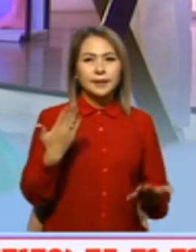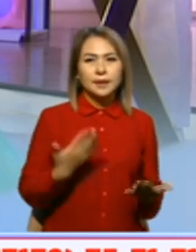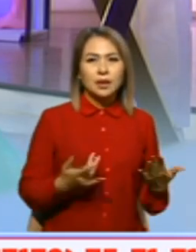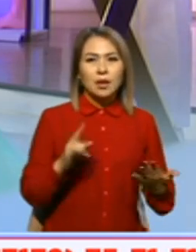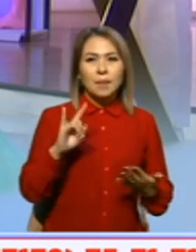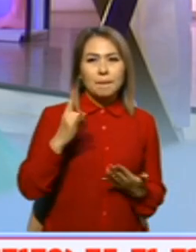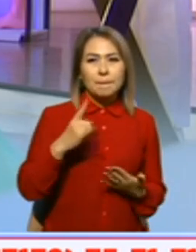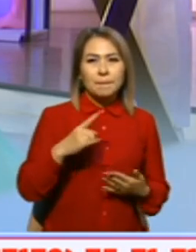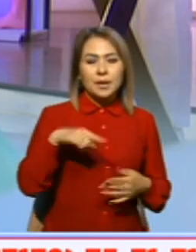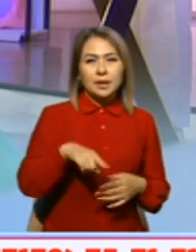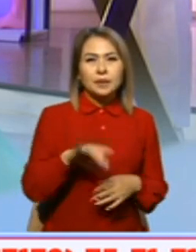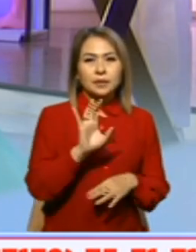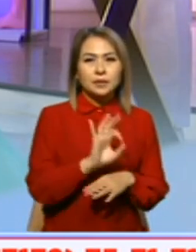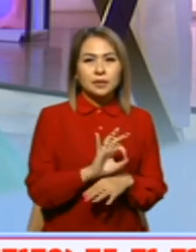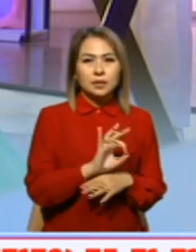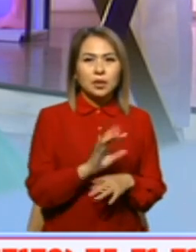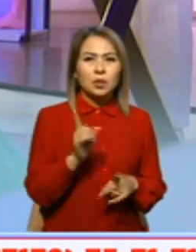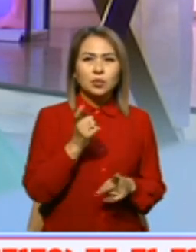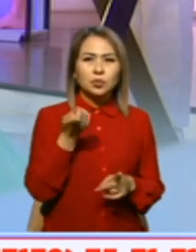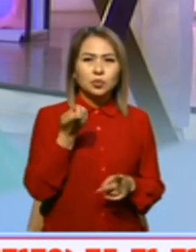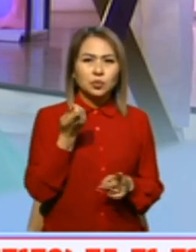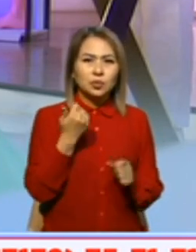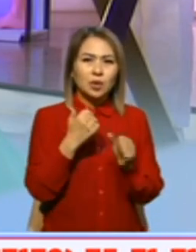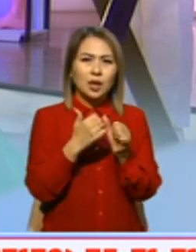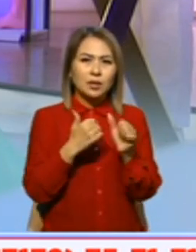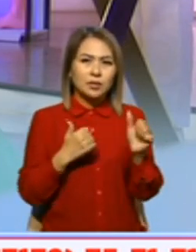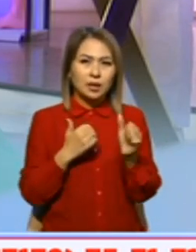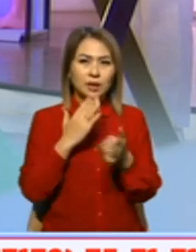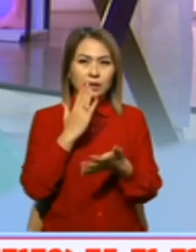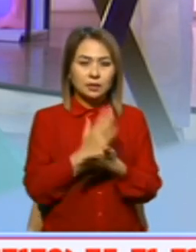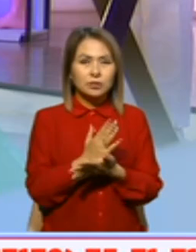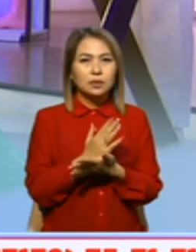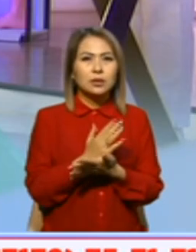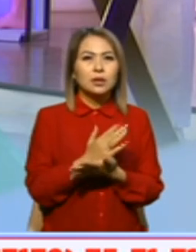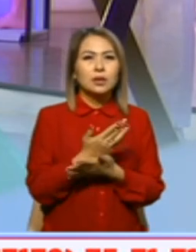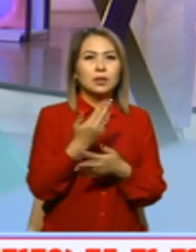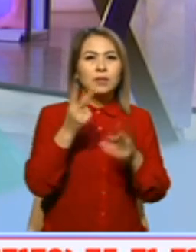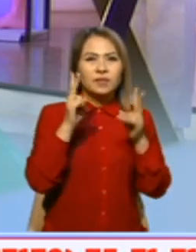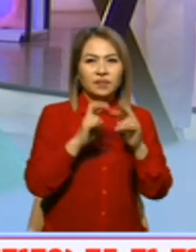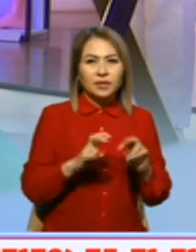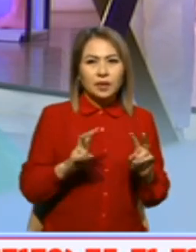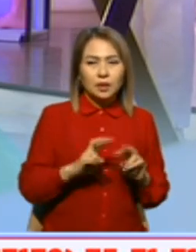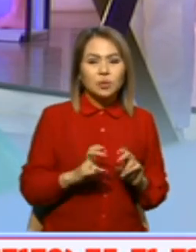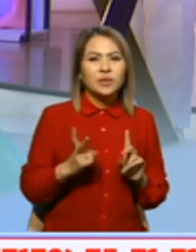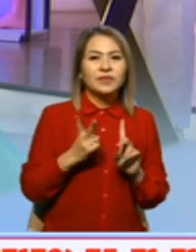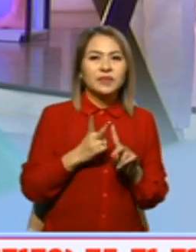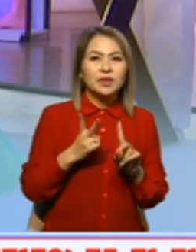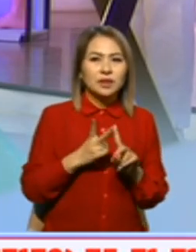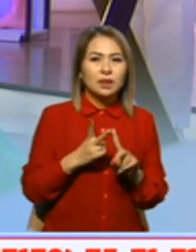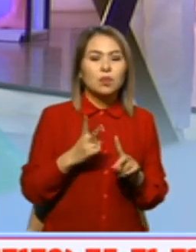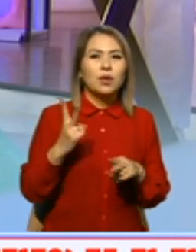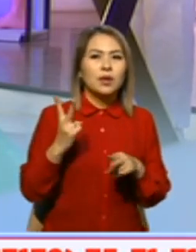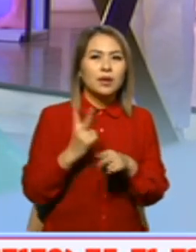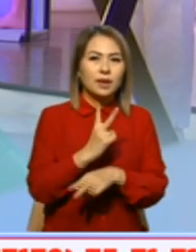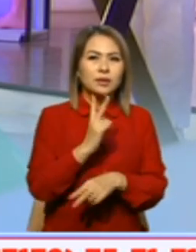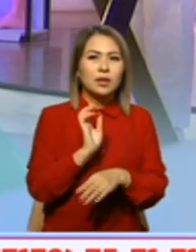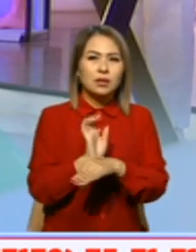дамуында қандай да бір артта қалушылықты байқайтын болсақ, біз тағы да екінші рет невропатолог маманына жібереміз.